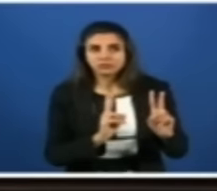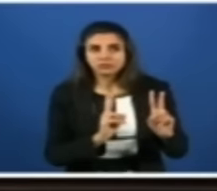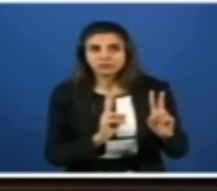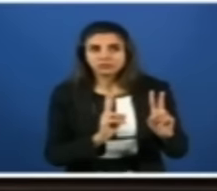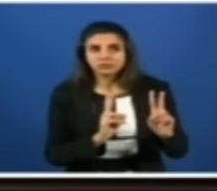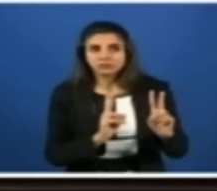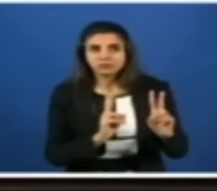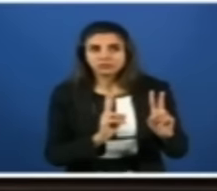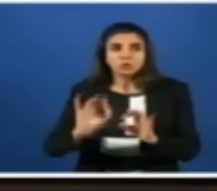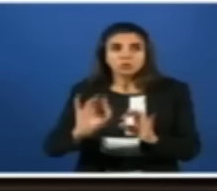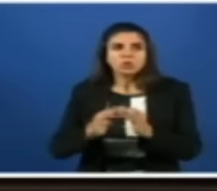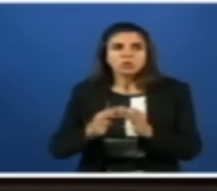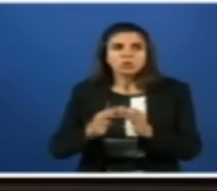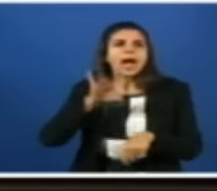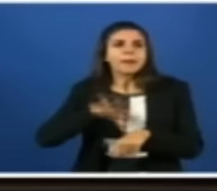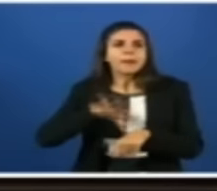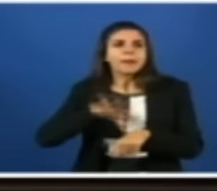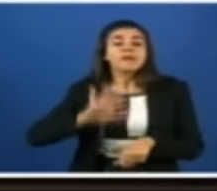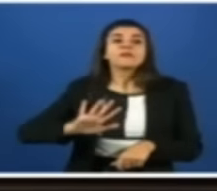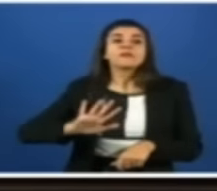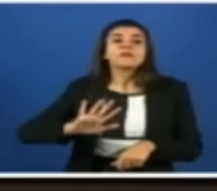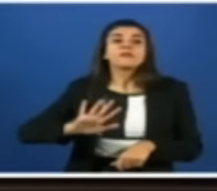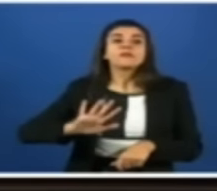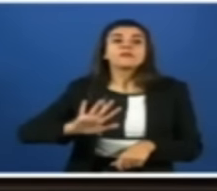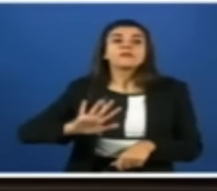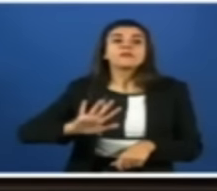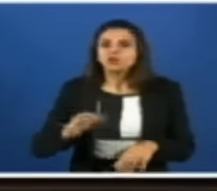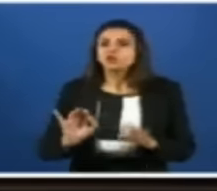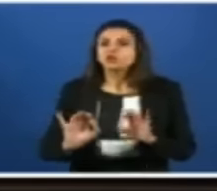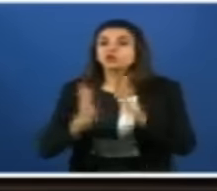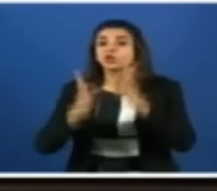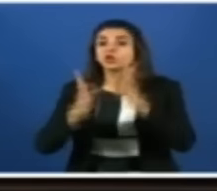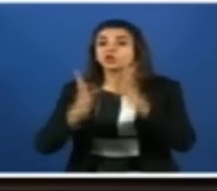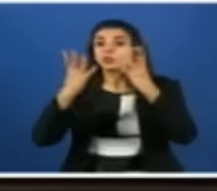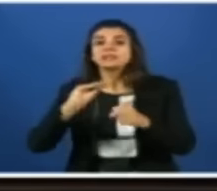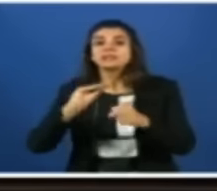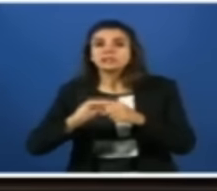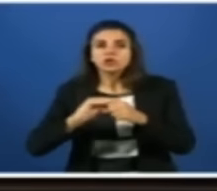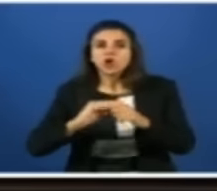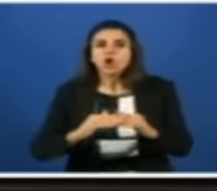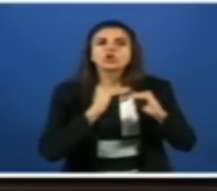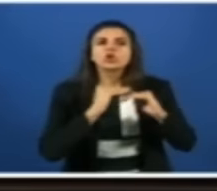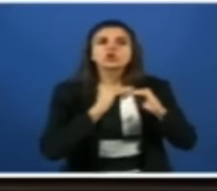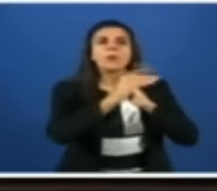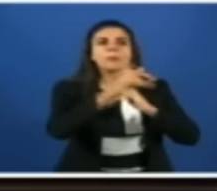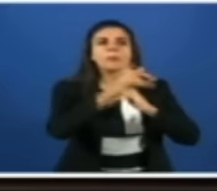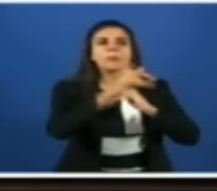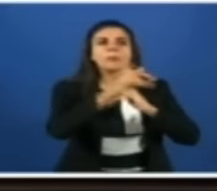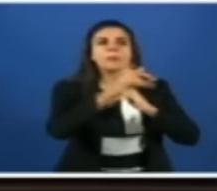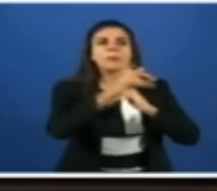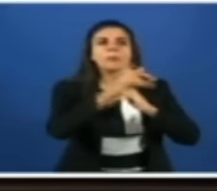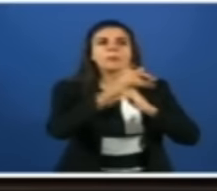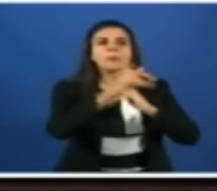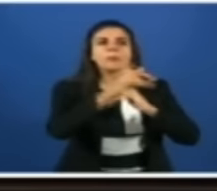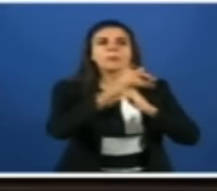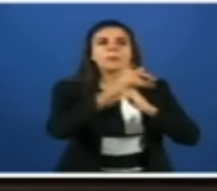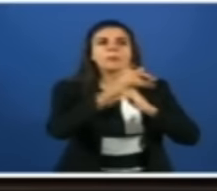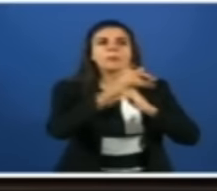çözecek ya da çözümü için millete havale